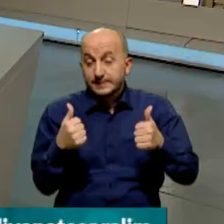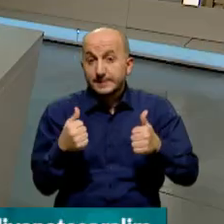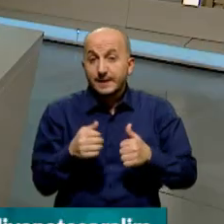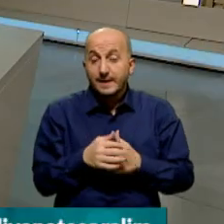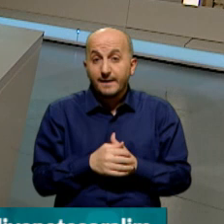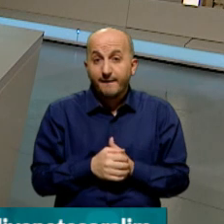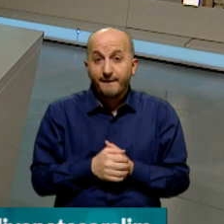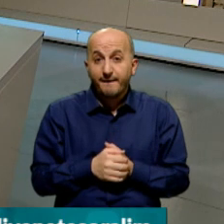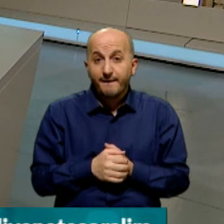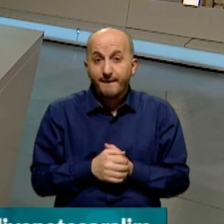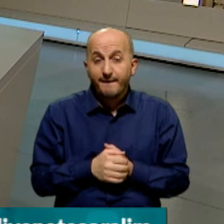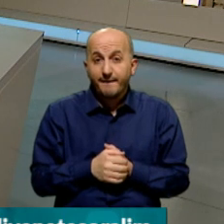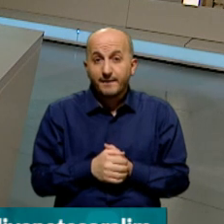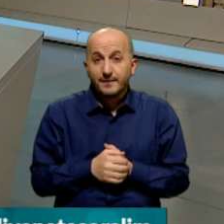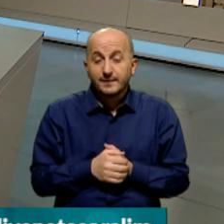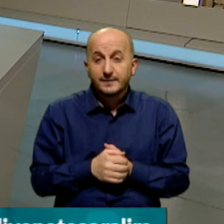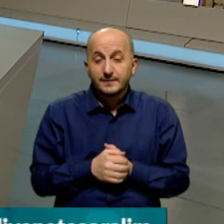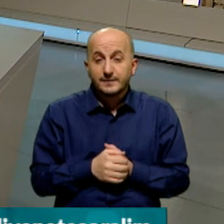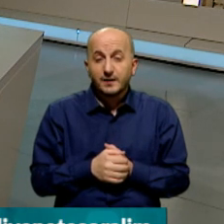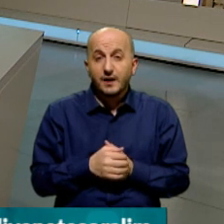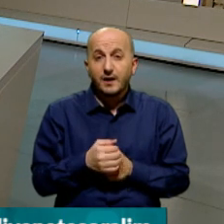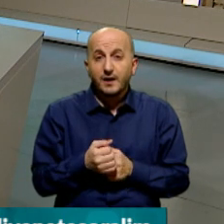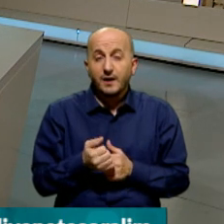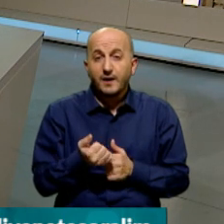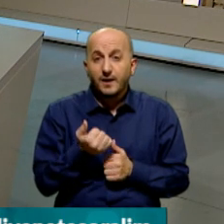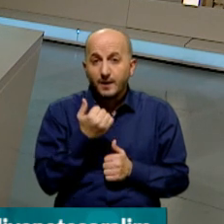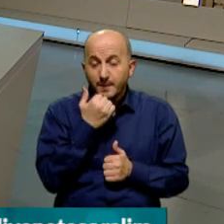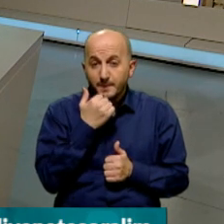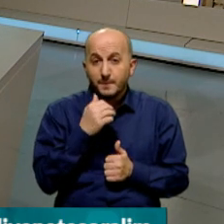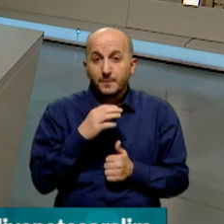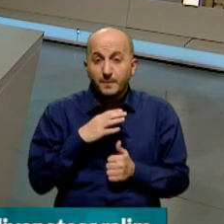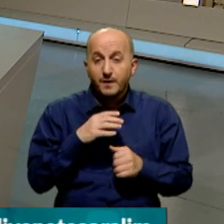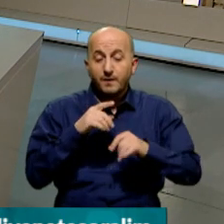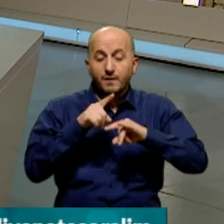yaşanmamış zifaf var ya veya halvet var o zaman bu